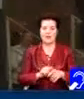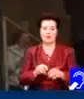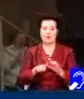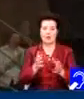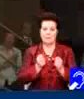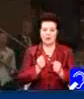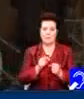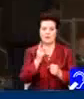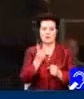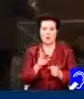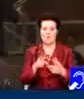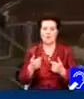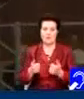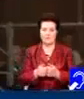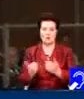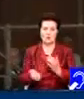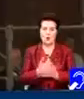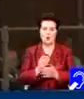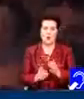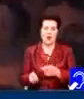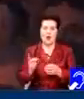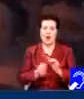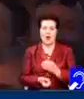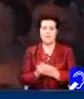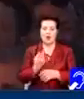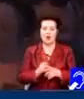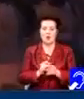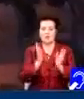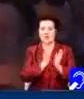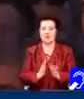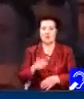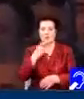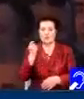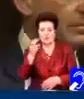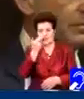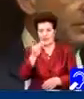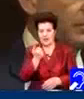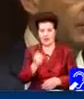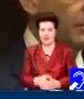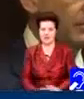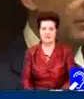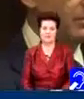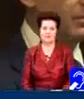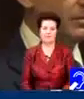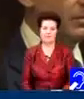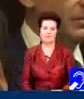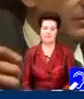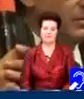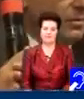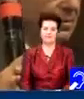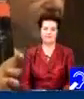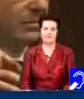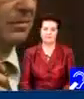în Parlament cele două formațiuni nou apărute, care au ambiția să revoluționeze sistemul politic italian. Questa piazza